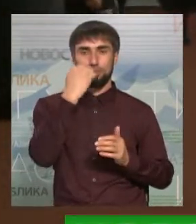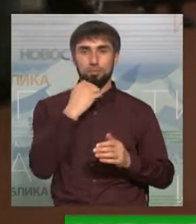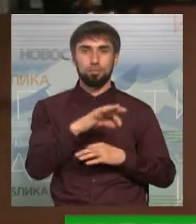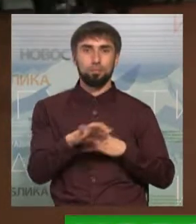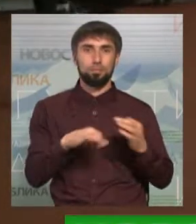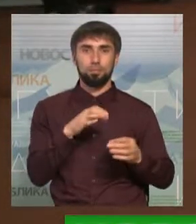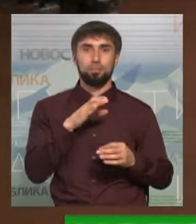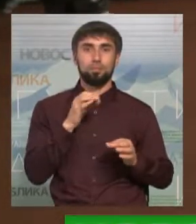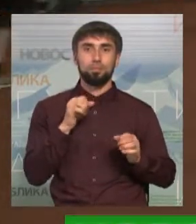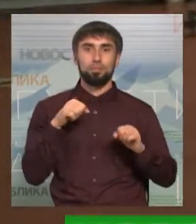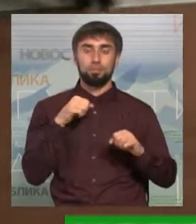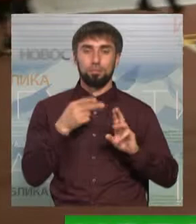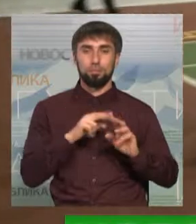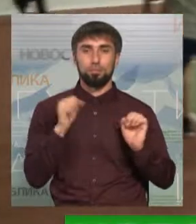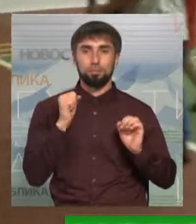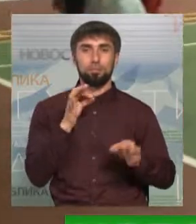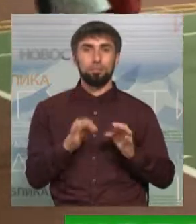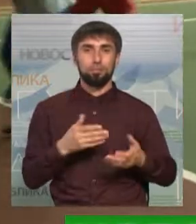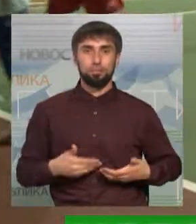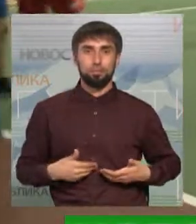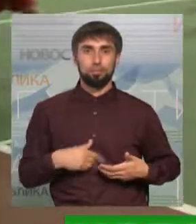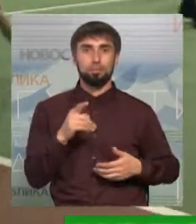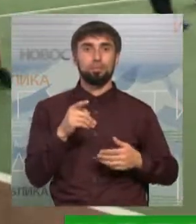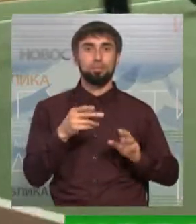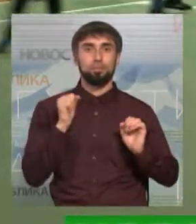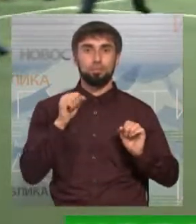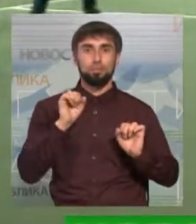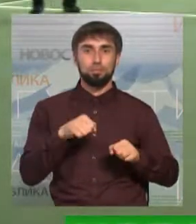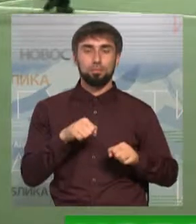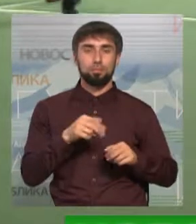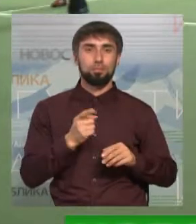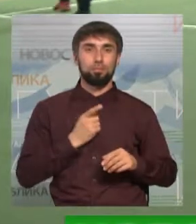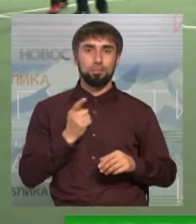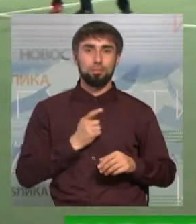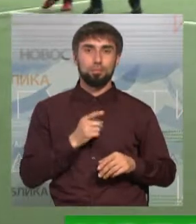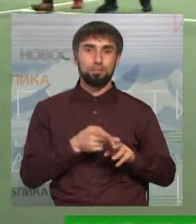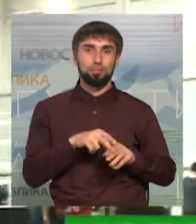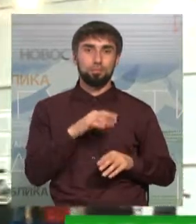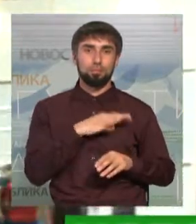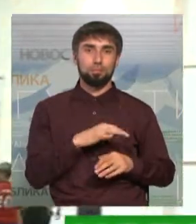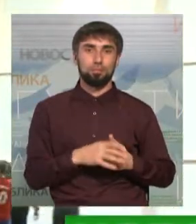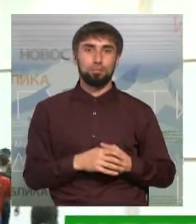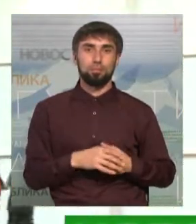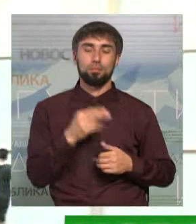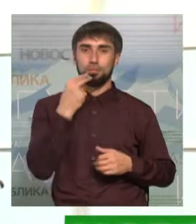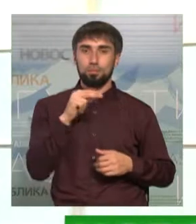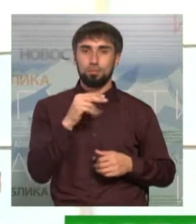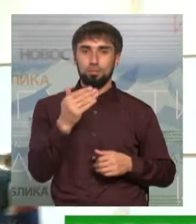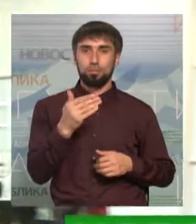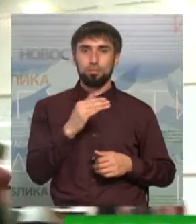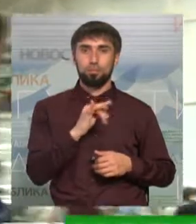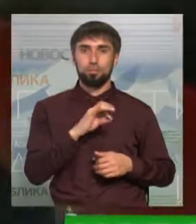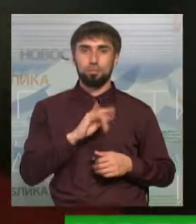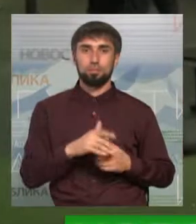проекту «Спорт. Норма жизни». Теперь спортсмены могут оттачивать свое мастерство, пользуясь качественным инвентарем. Вот и Ислам Шаукалов